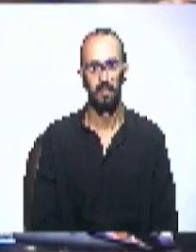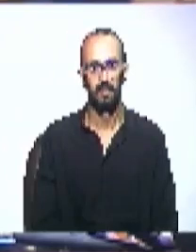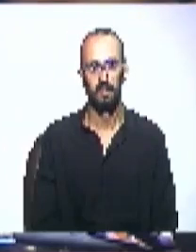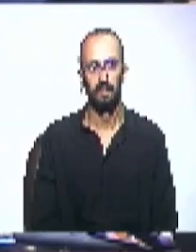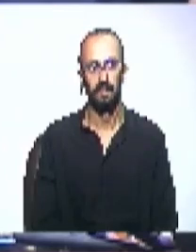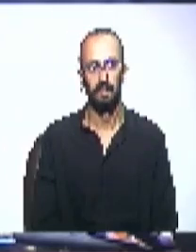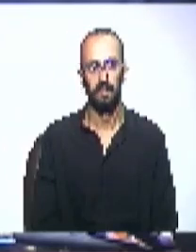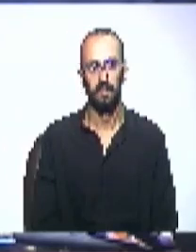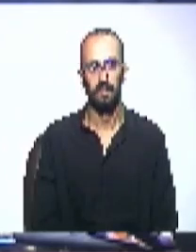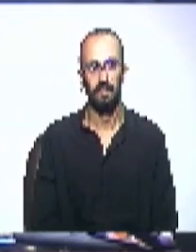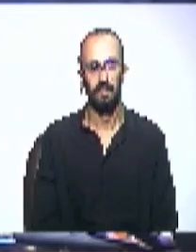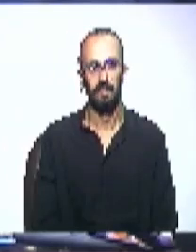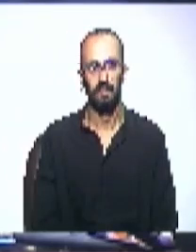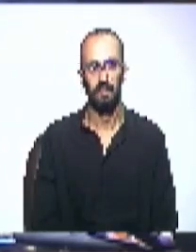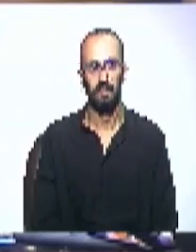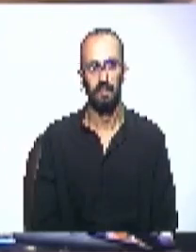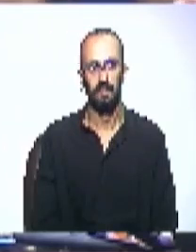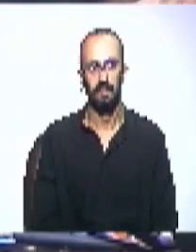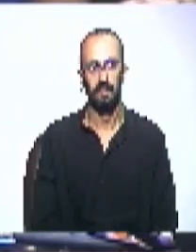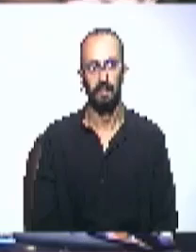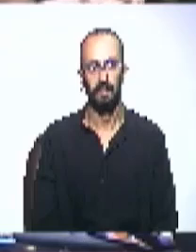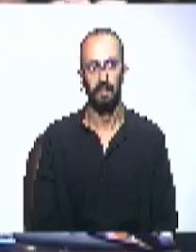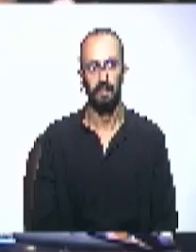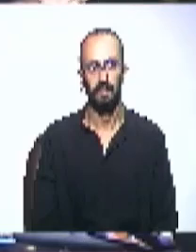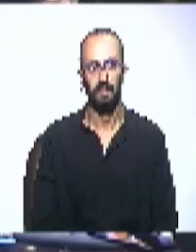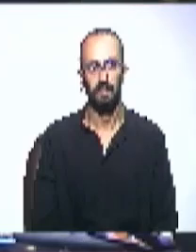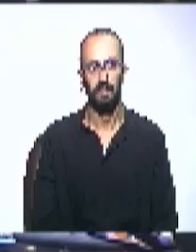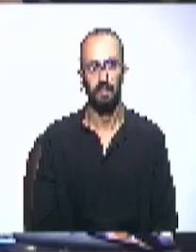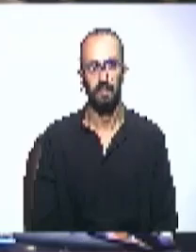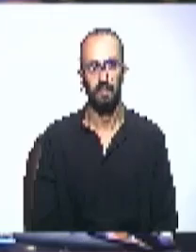جنبه ثانية واحدة ونطلعه